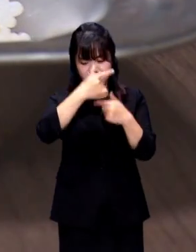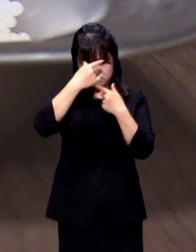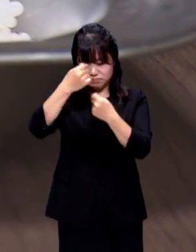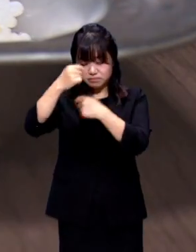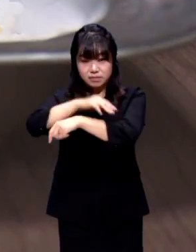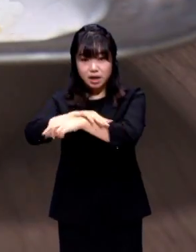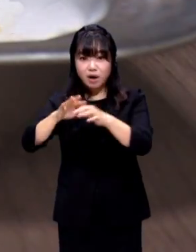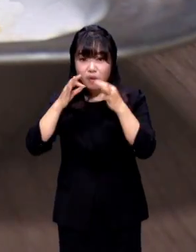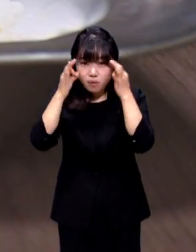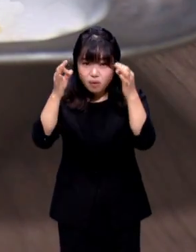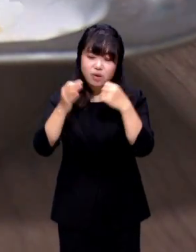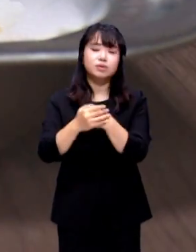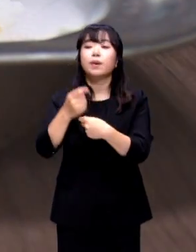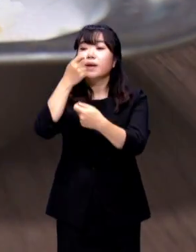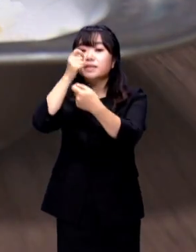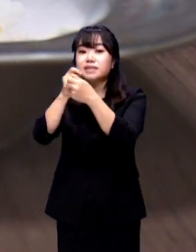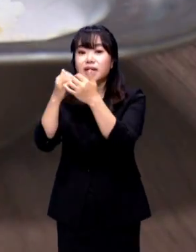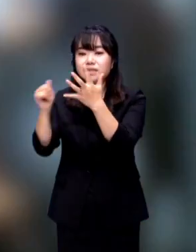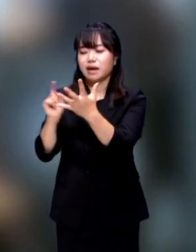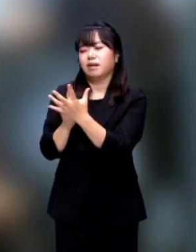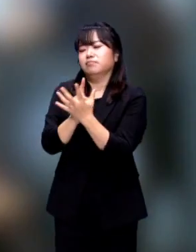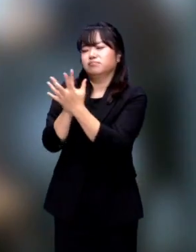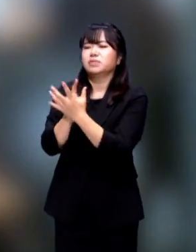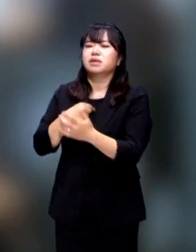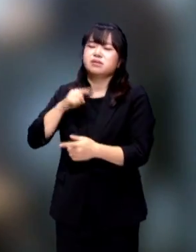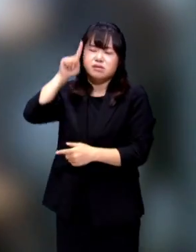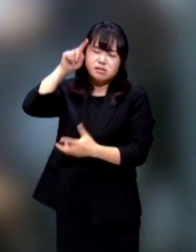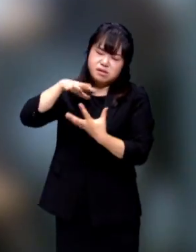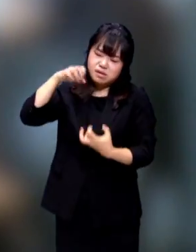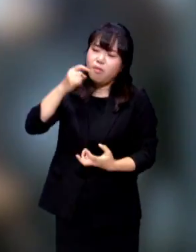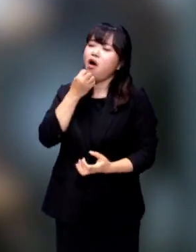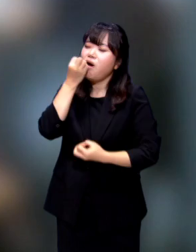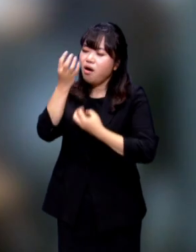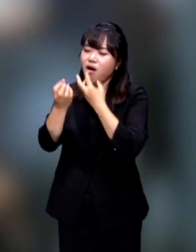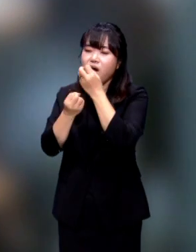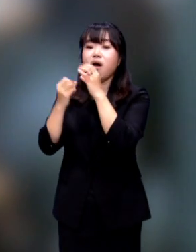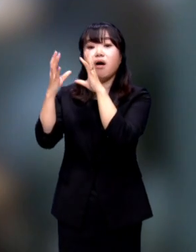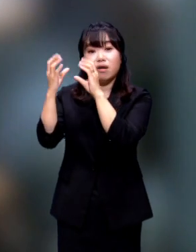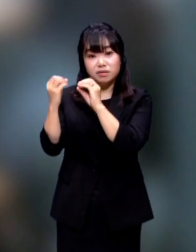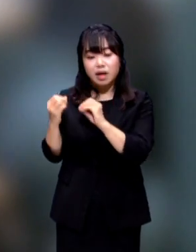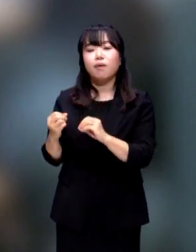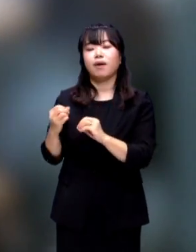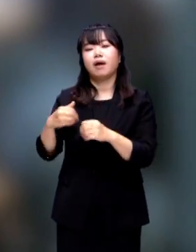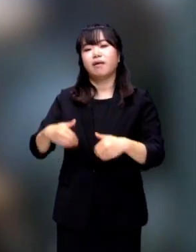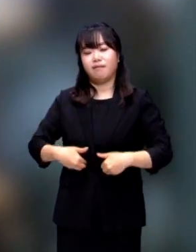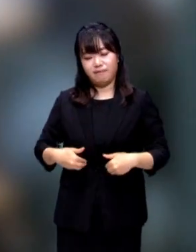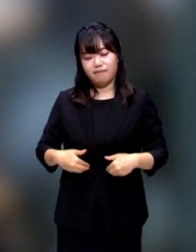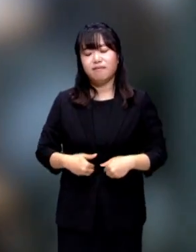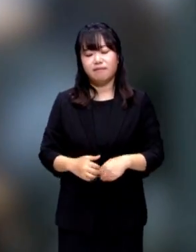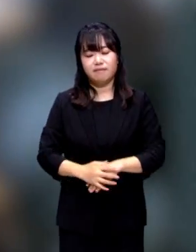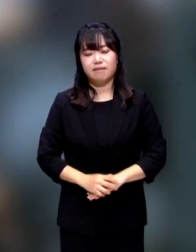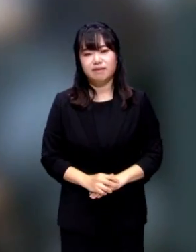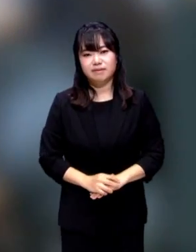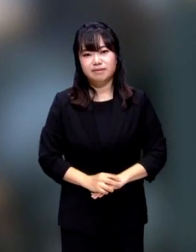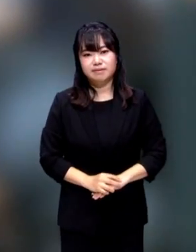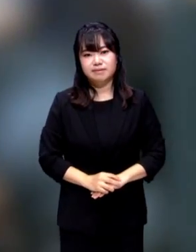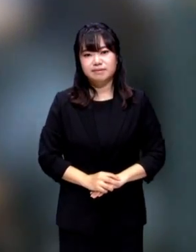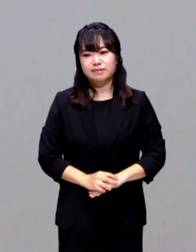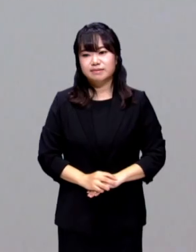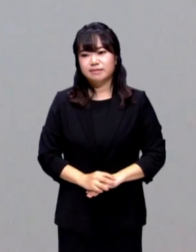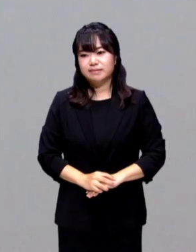유지하고 가까운 사람들과 자신의 스트레스 증상을 공유하는 등의 편한 대화를 나누는 것이 도움이